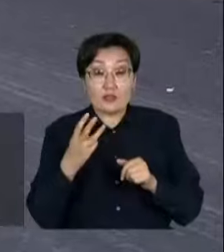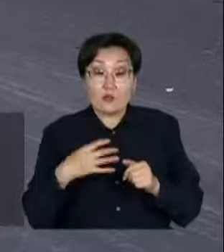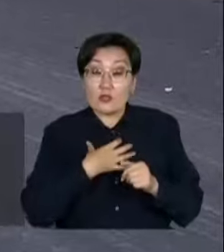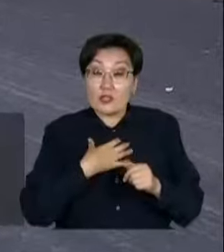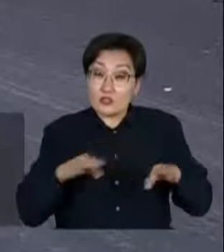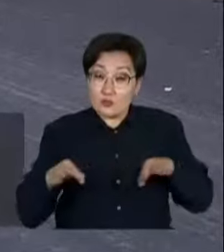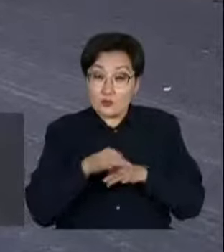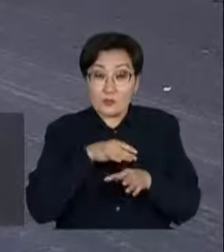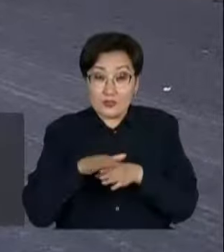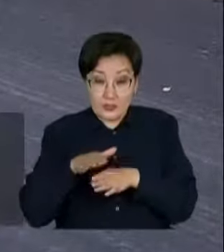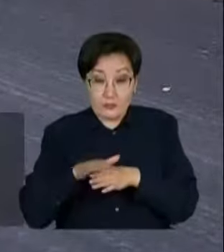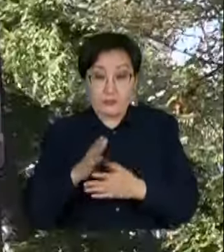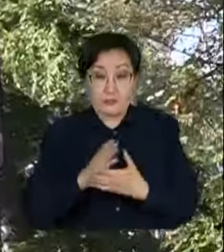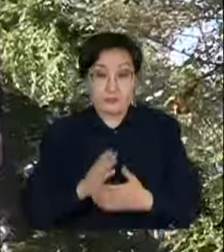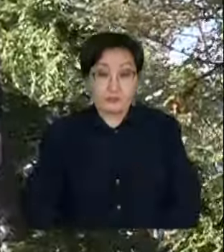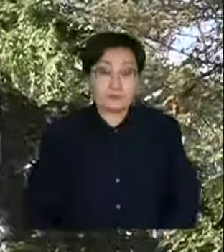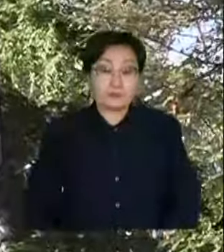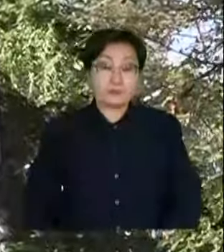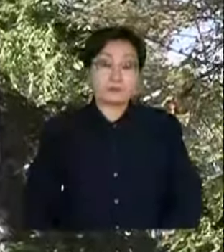маңызды жобалар іске асырылыпты.